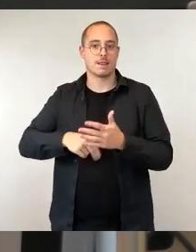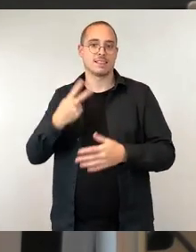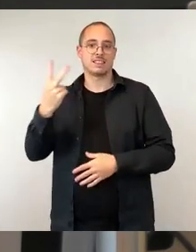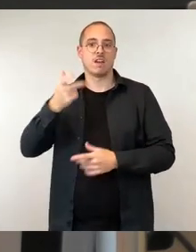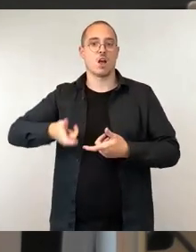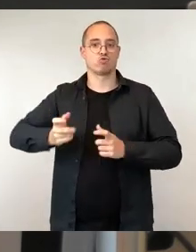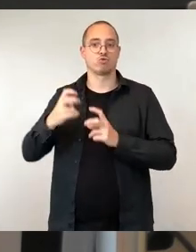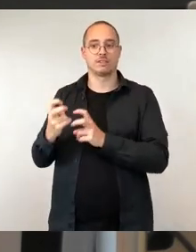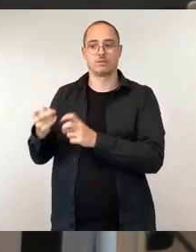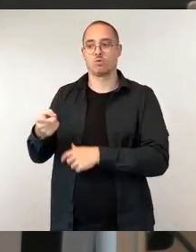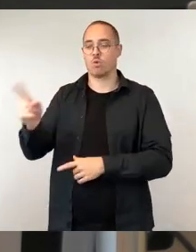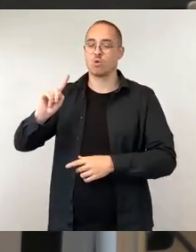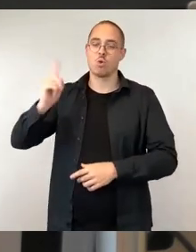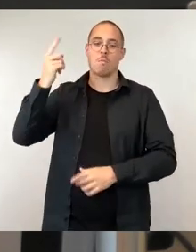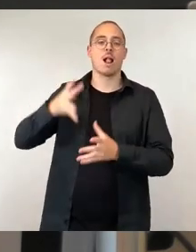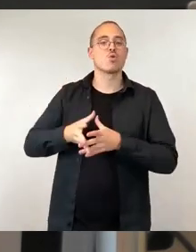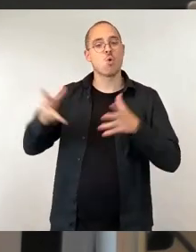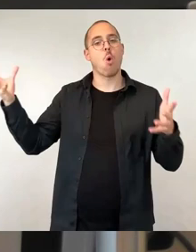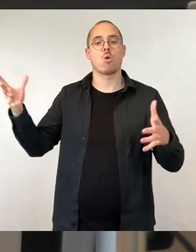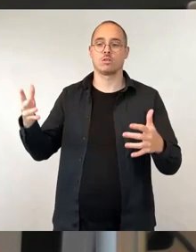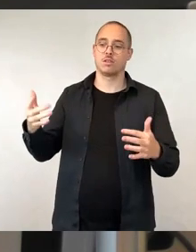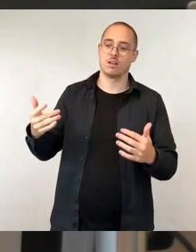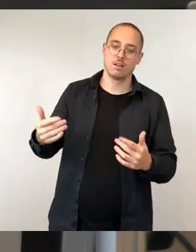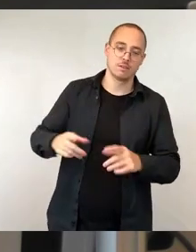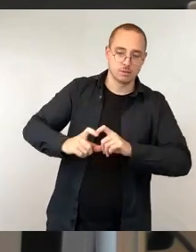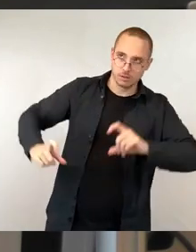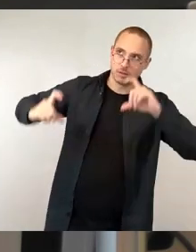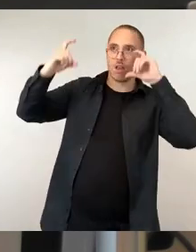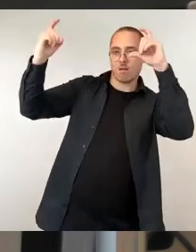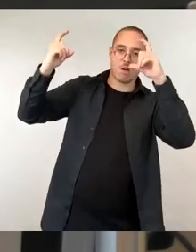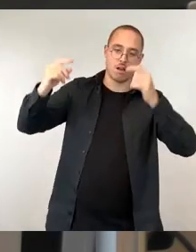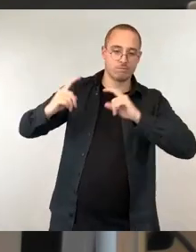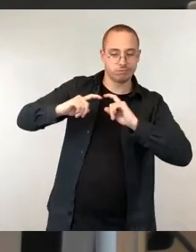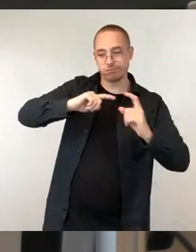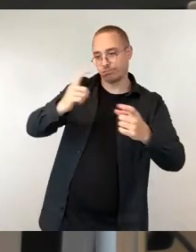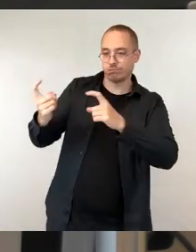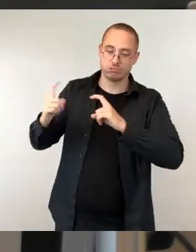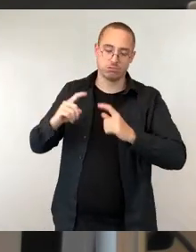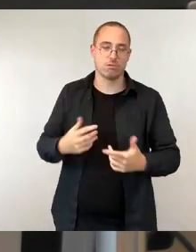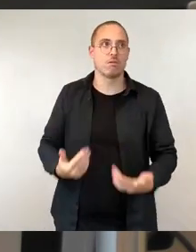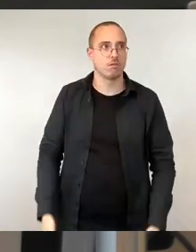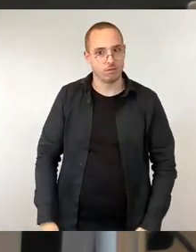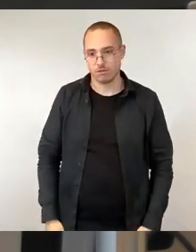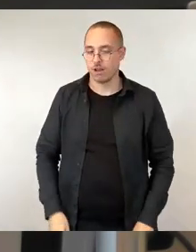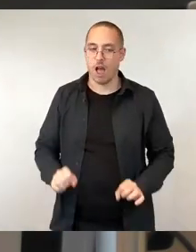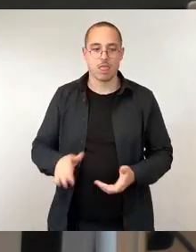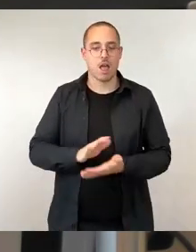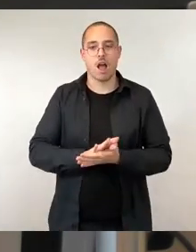auf. Man könnte schlichtweg bei der Variante bleiben oder wir